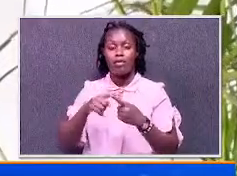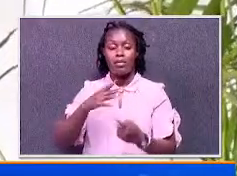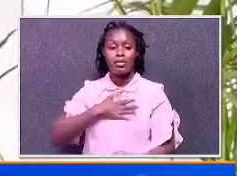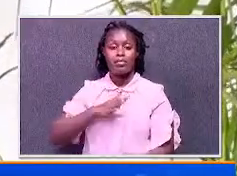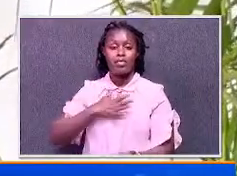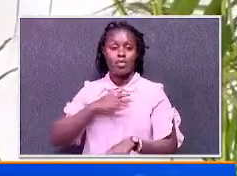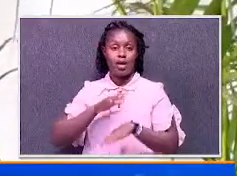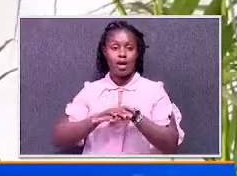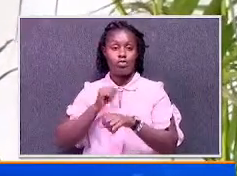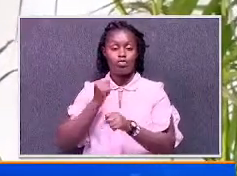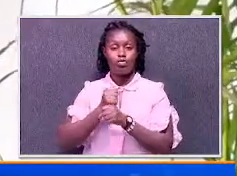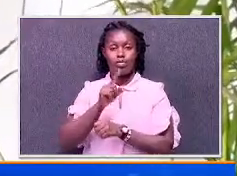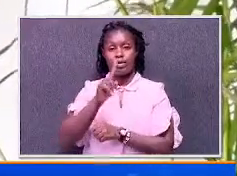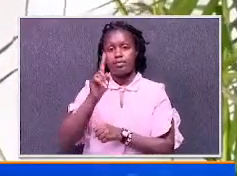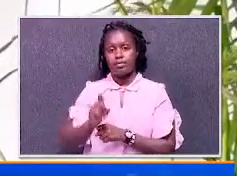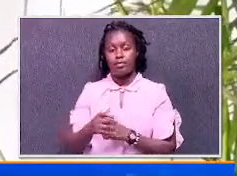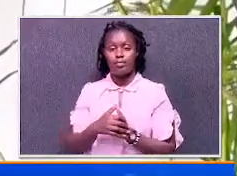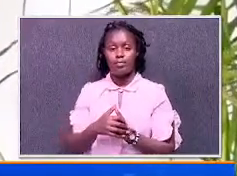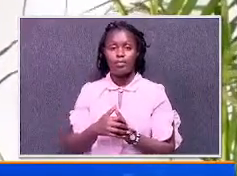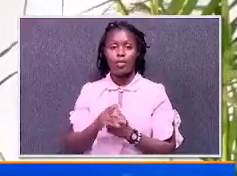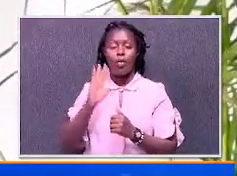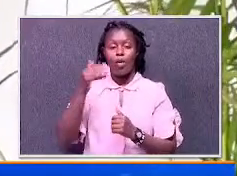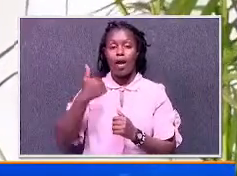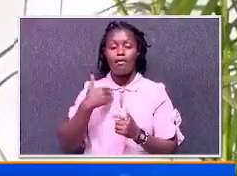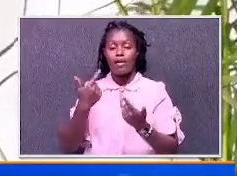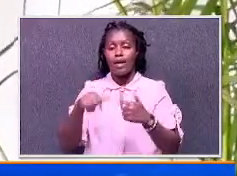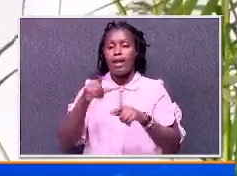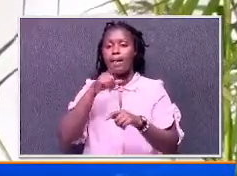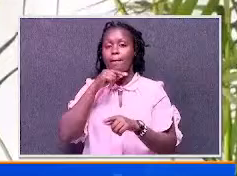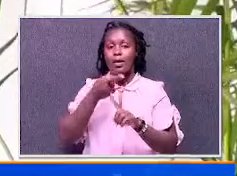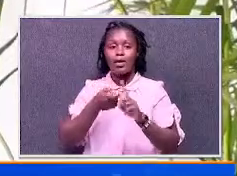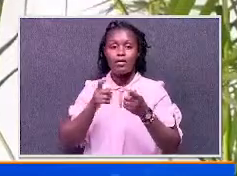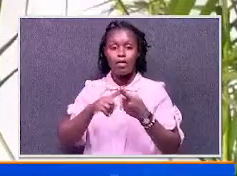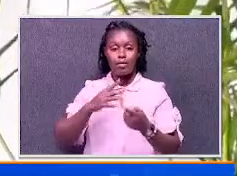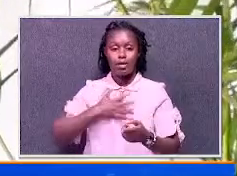kweli? Kuna vijana hapa Samburu watapata kazi huko China?